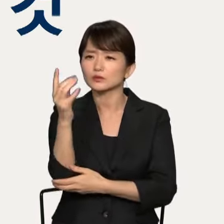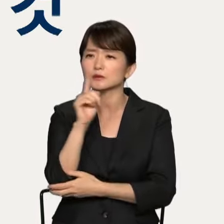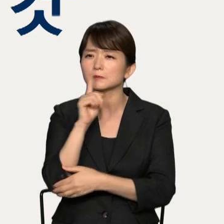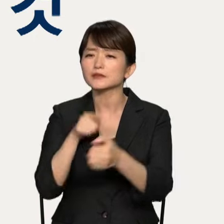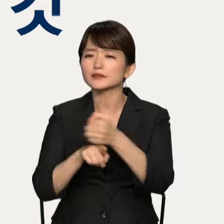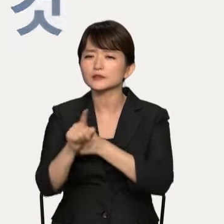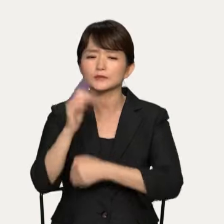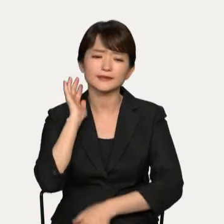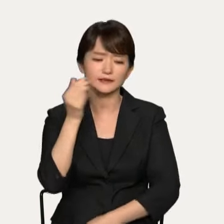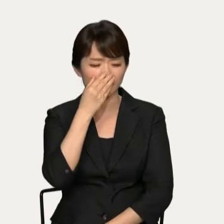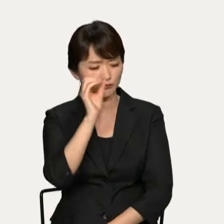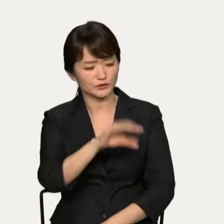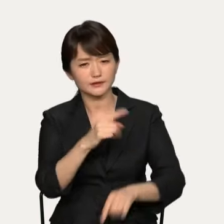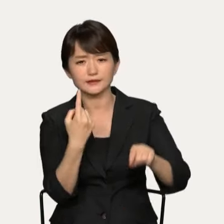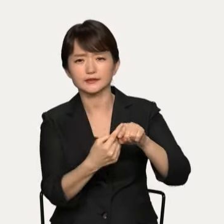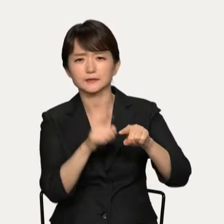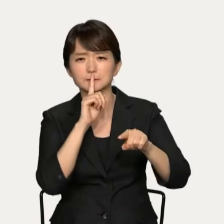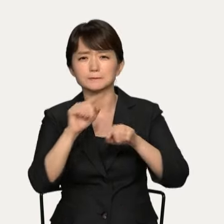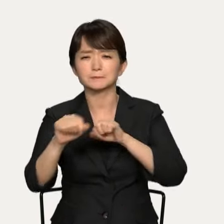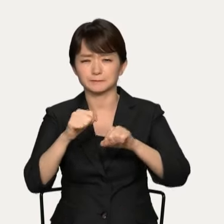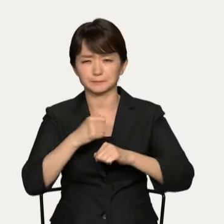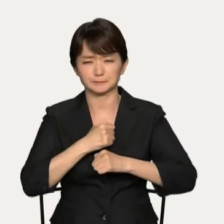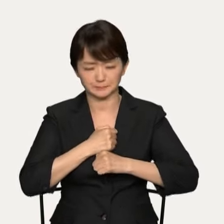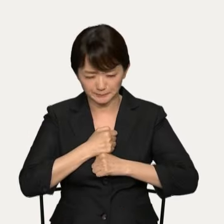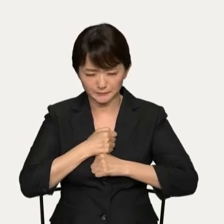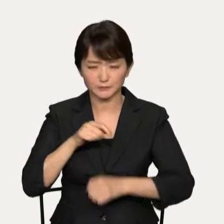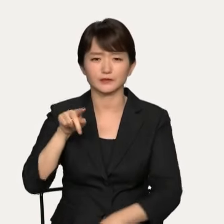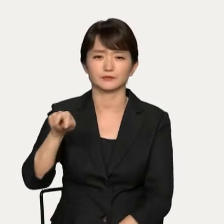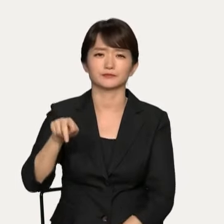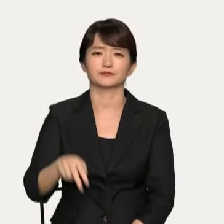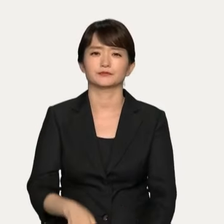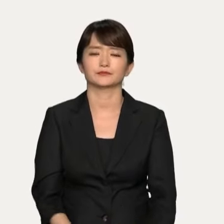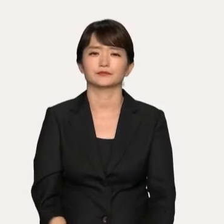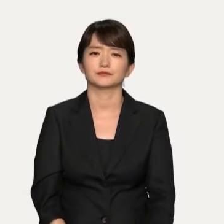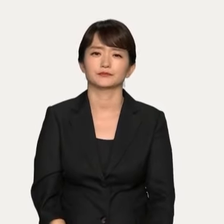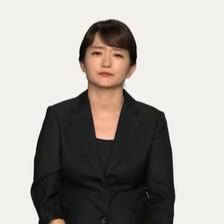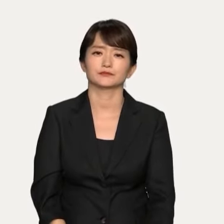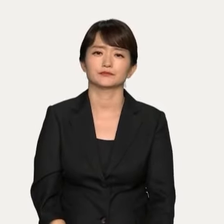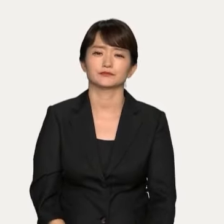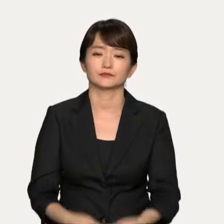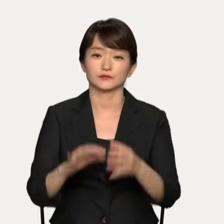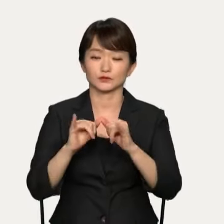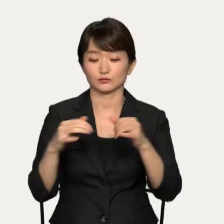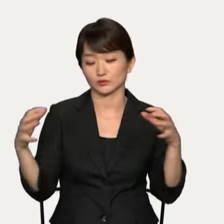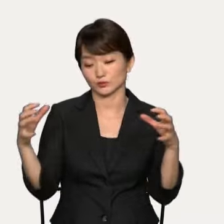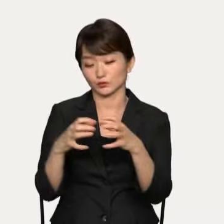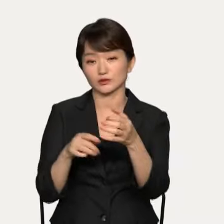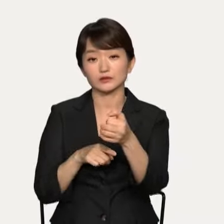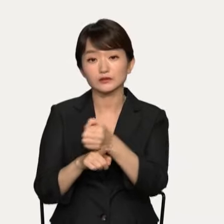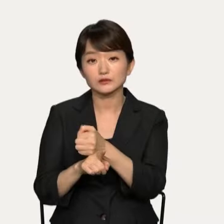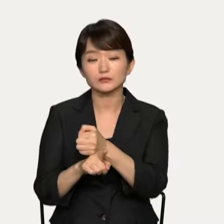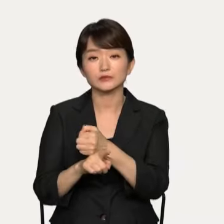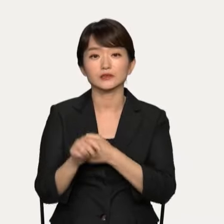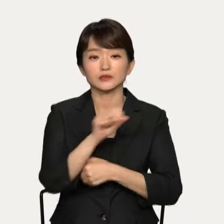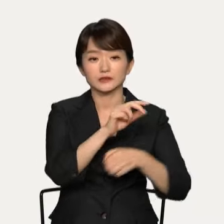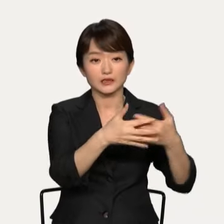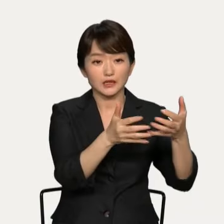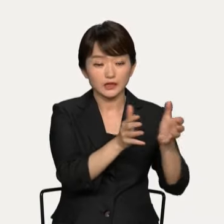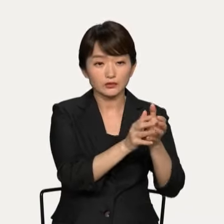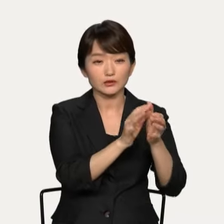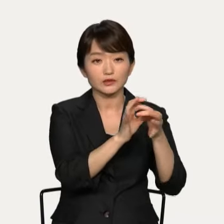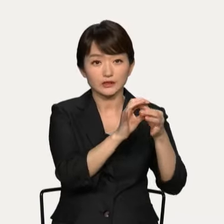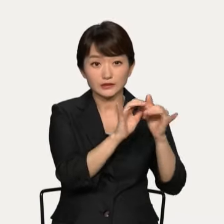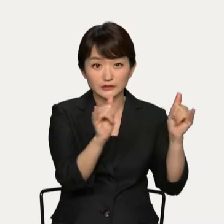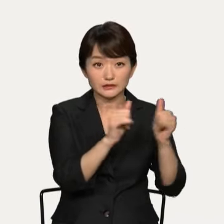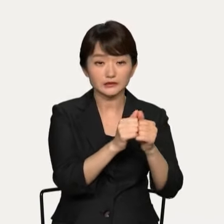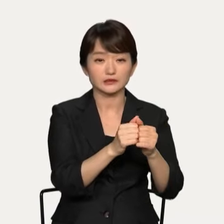무시하는 것이라며 언행에 신중해야 한다고 꼬집었습니다 그러면서 국민통합 차원에서 야권 인사를 사면 권하는